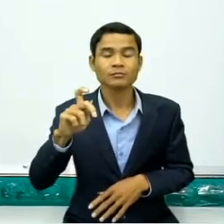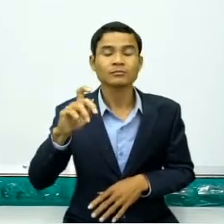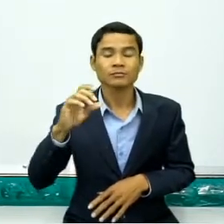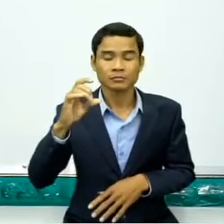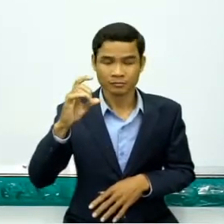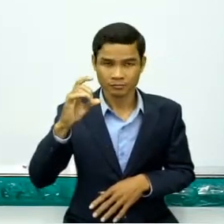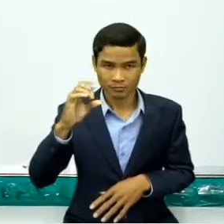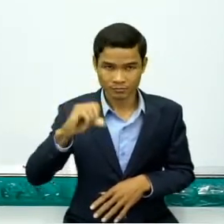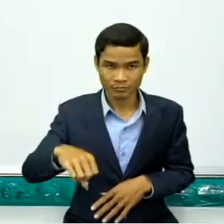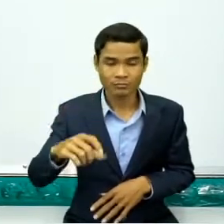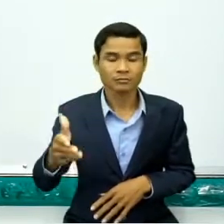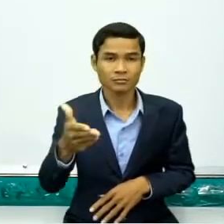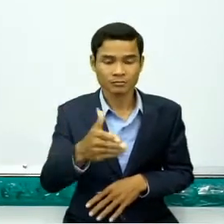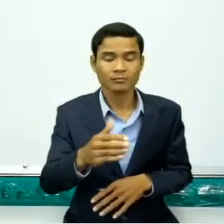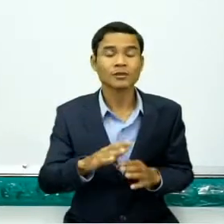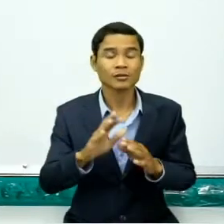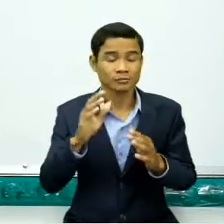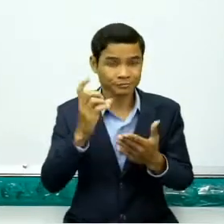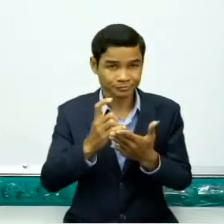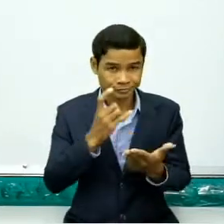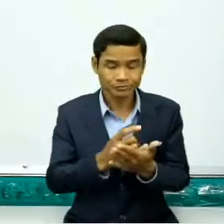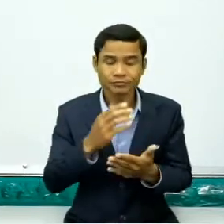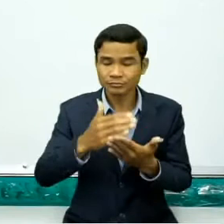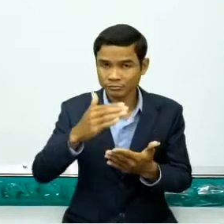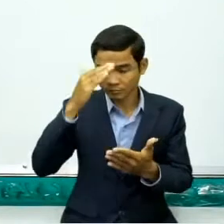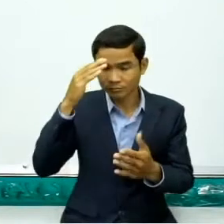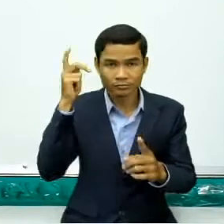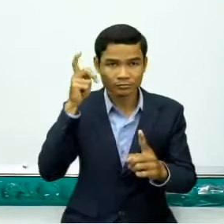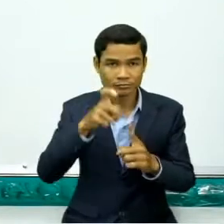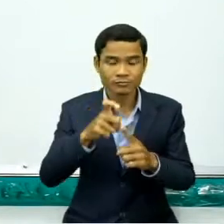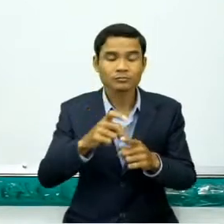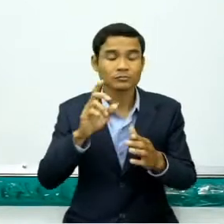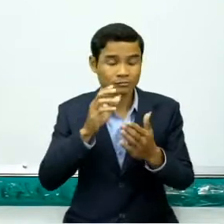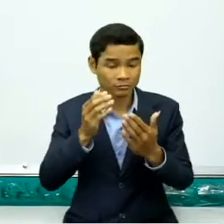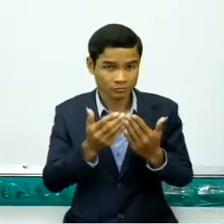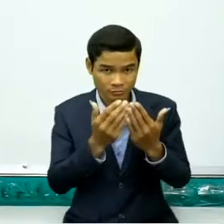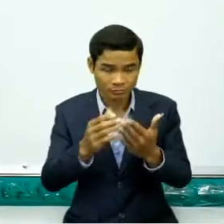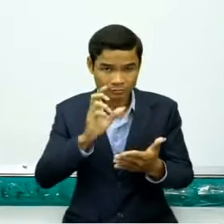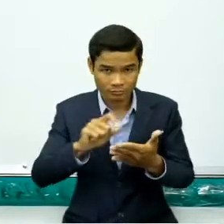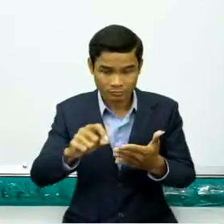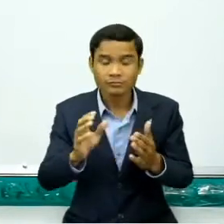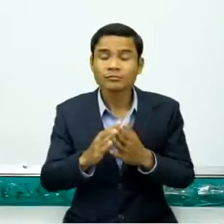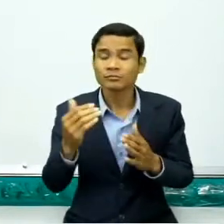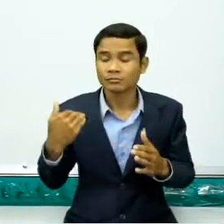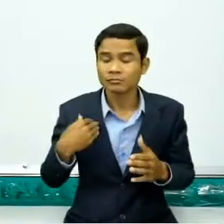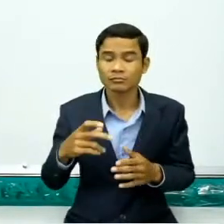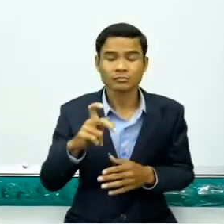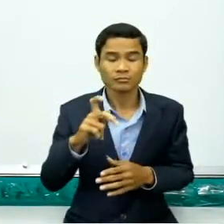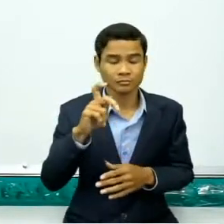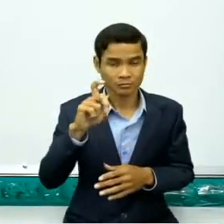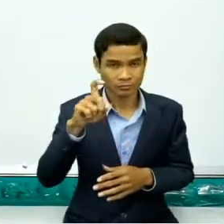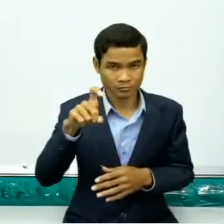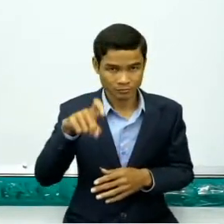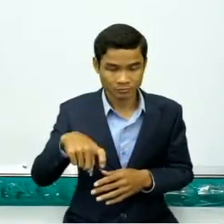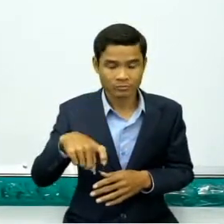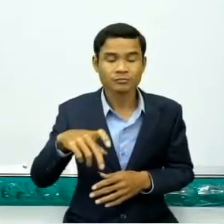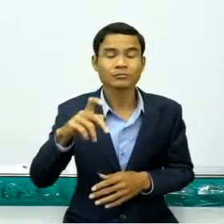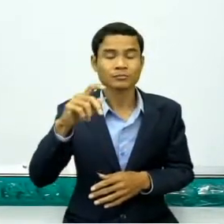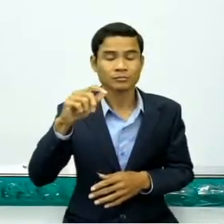miên cô bầm lón chẳng ai xa, chế án năng xa xe biết đa miên phí nhà chướng, Phngó,